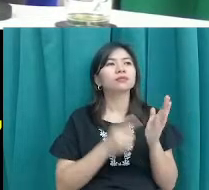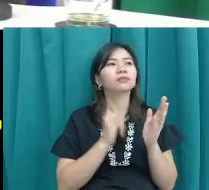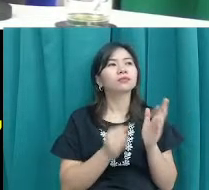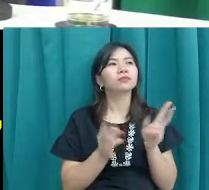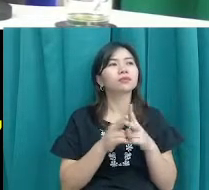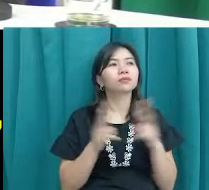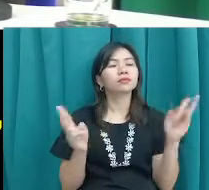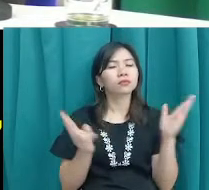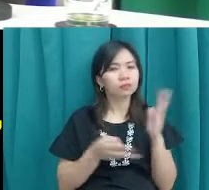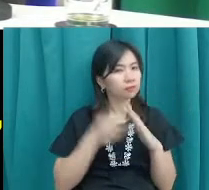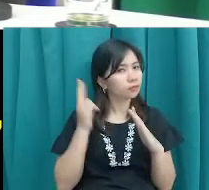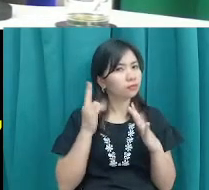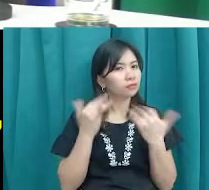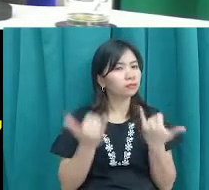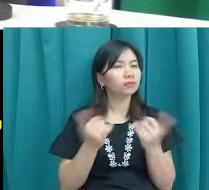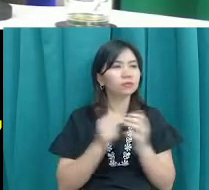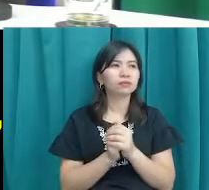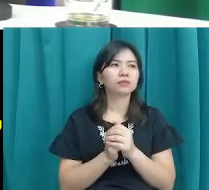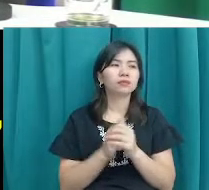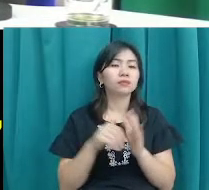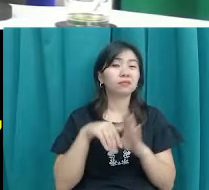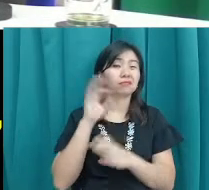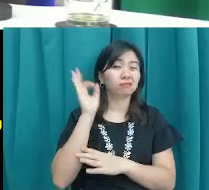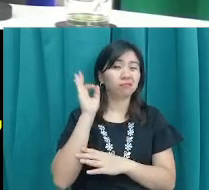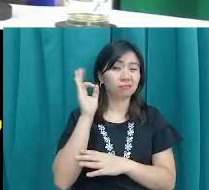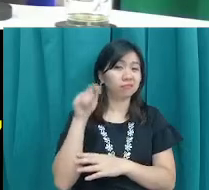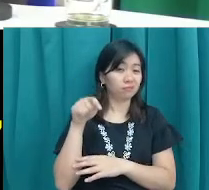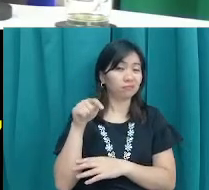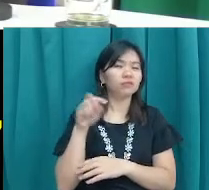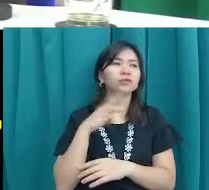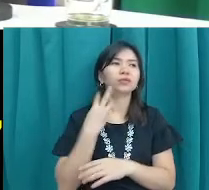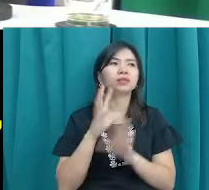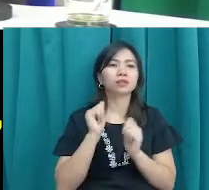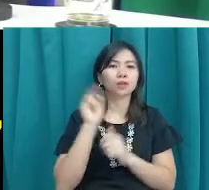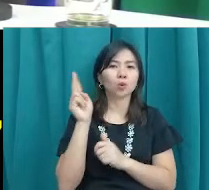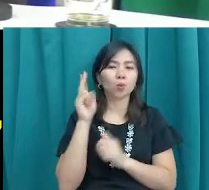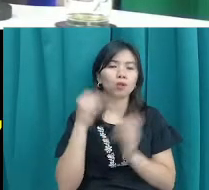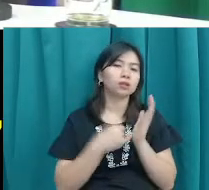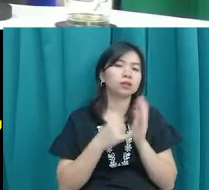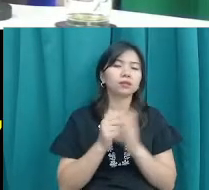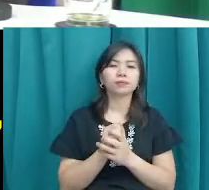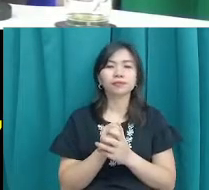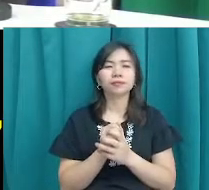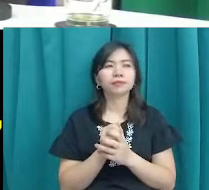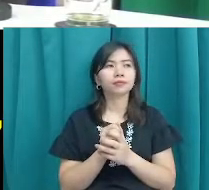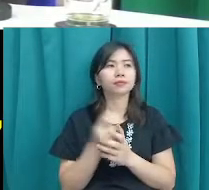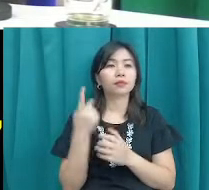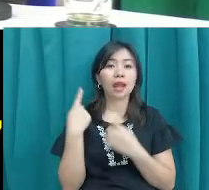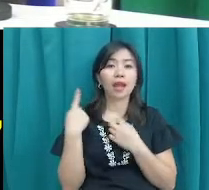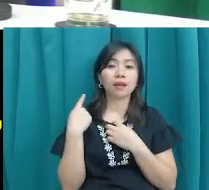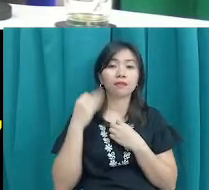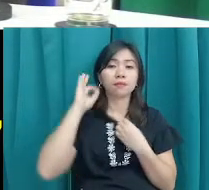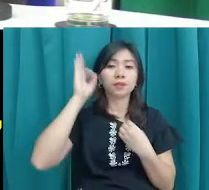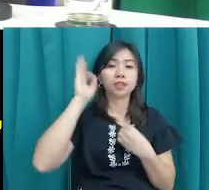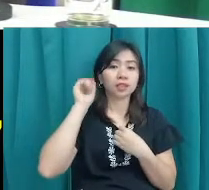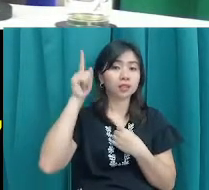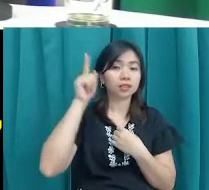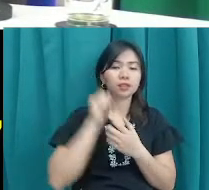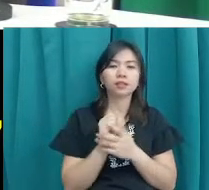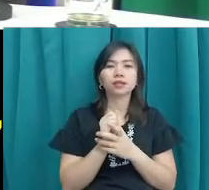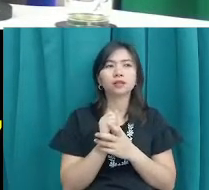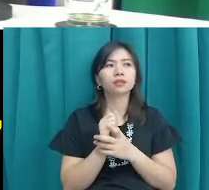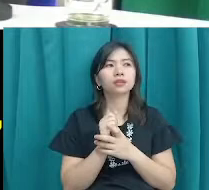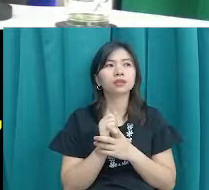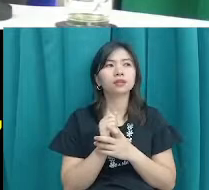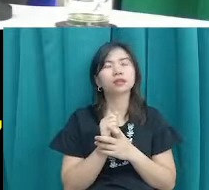Hindi, actually, Sir Maki, kung sa preaching ko, ginamit ko to eh. Kung meron akong outline about this, isa pa